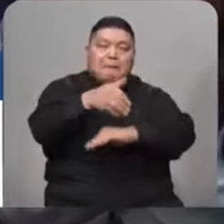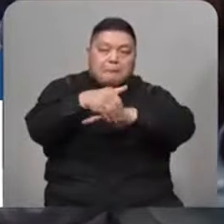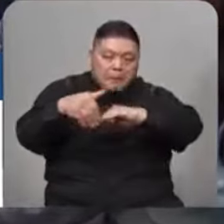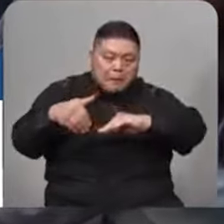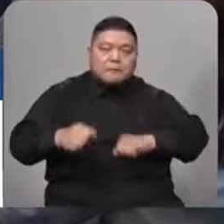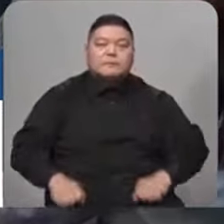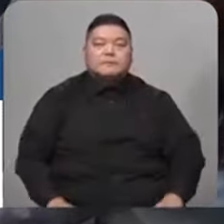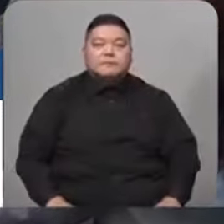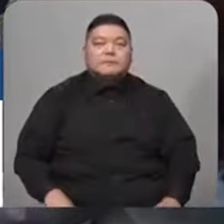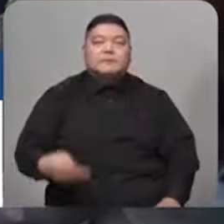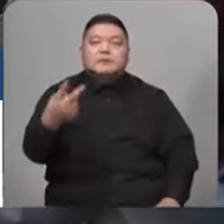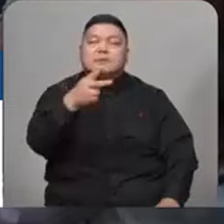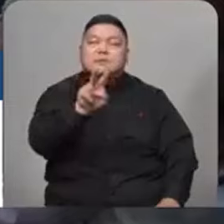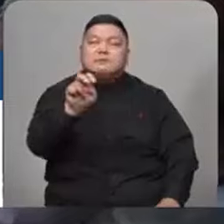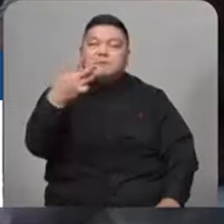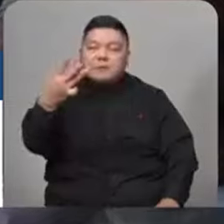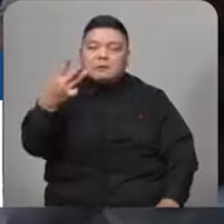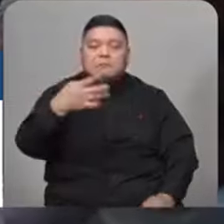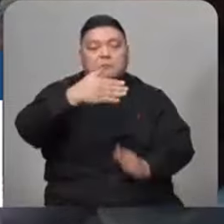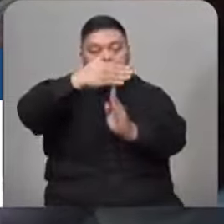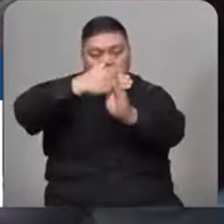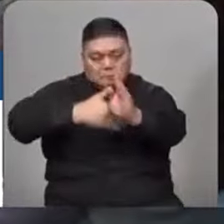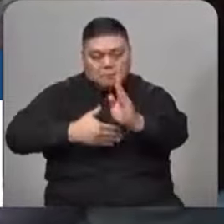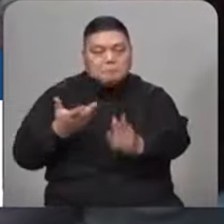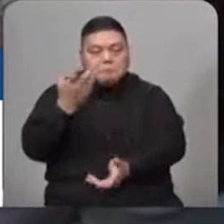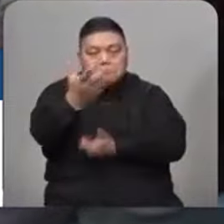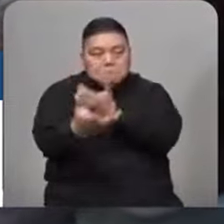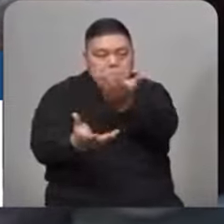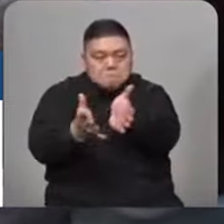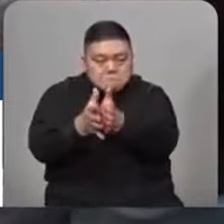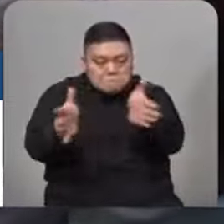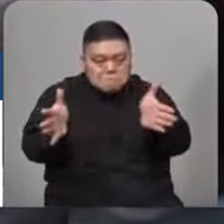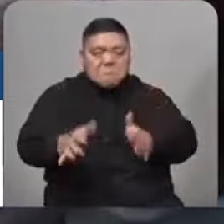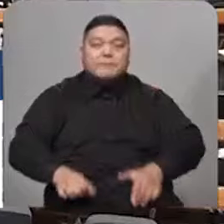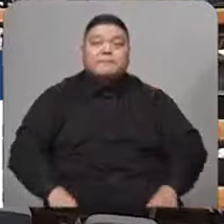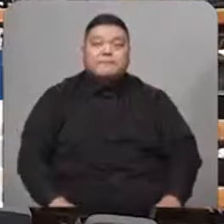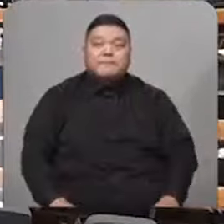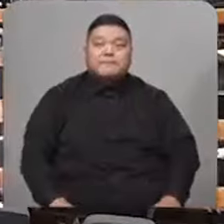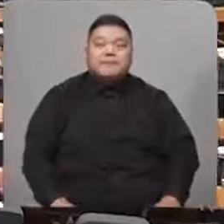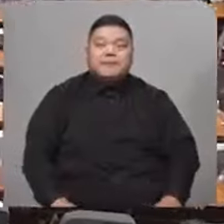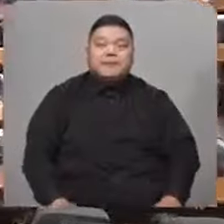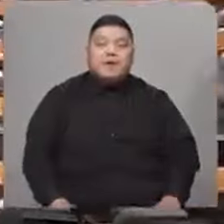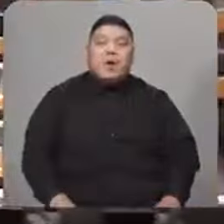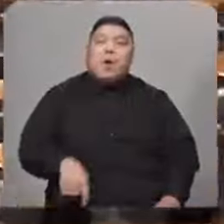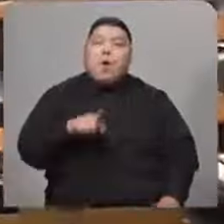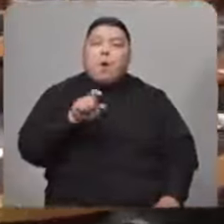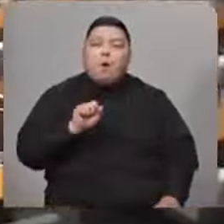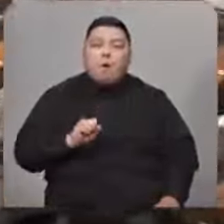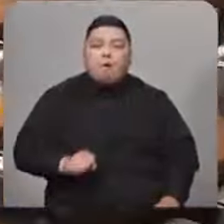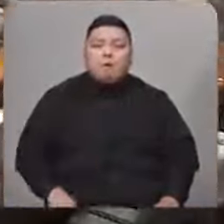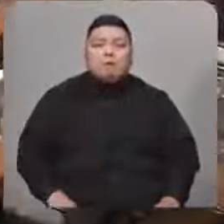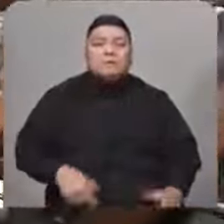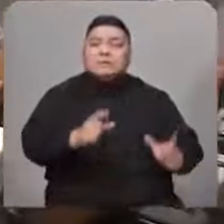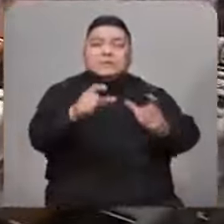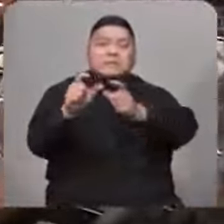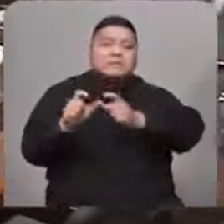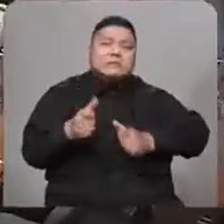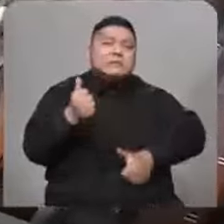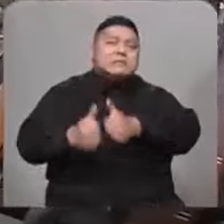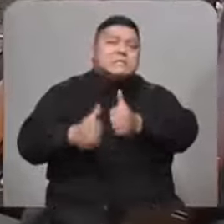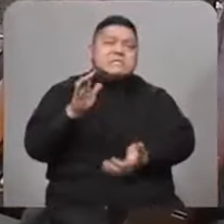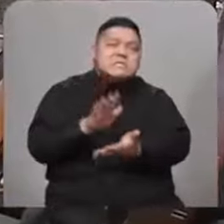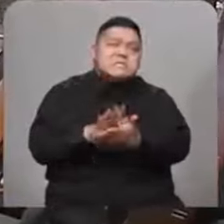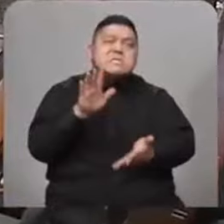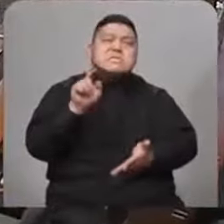마련하여 빠르면 내년 하반기에는 이전이 시작되도록 하지만 지방자치 단체 간의 유치 경쟁이